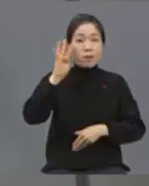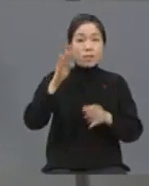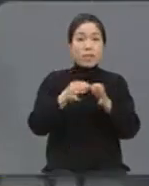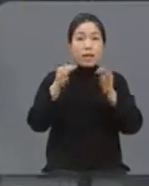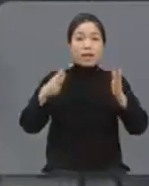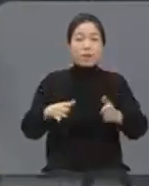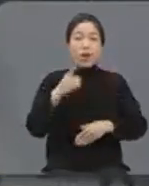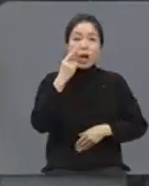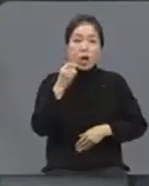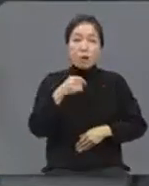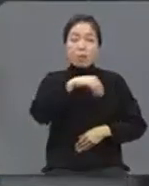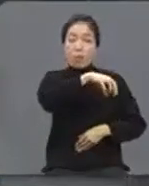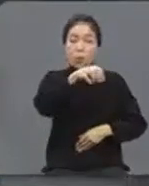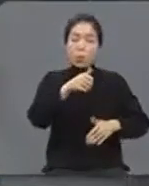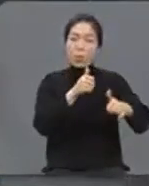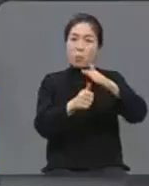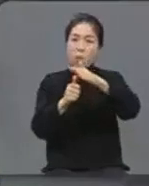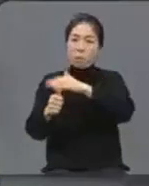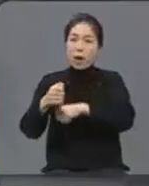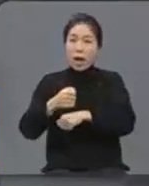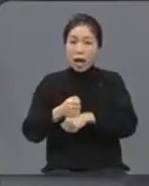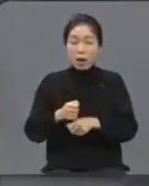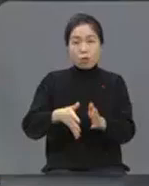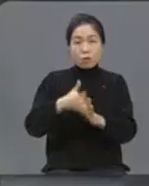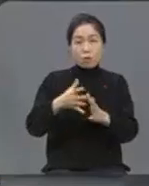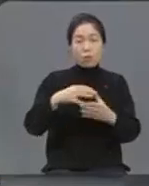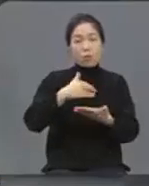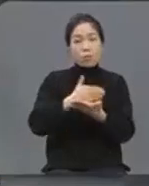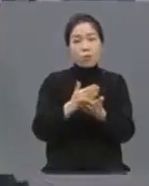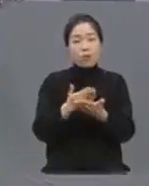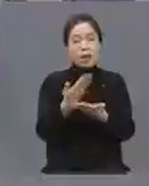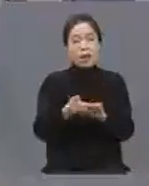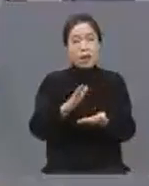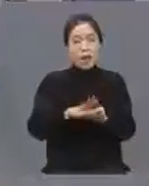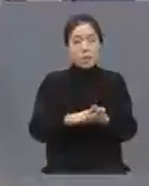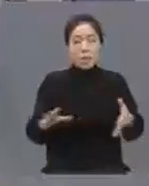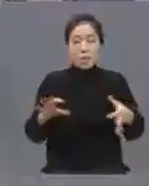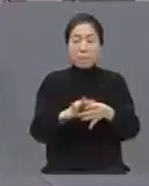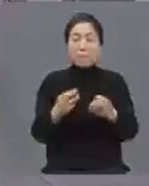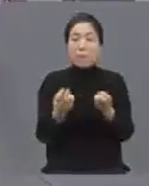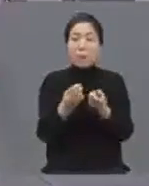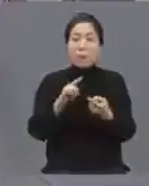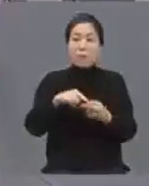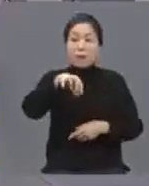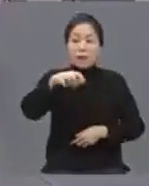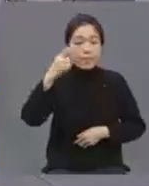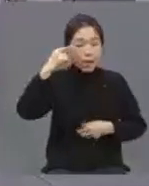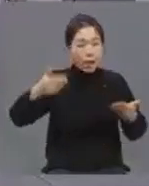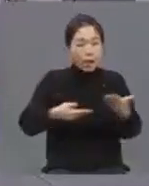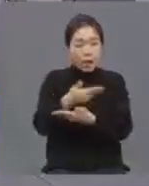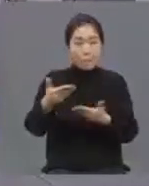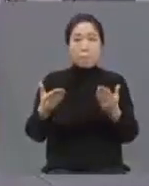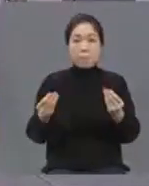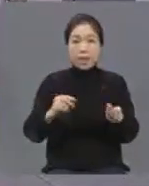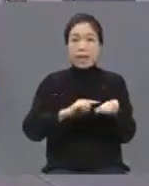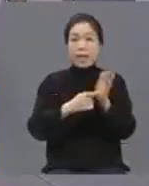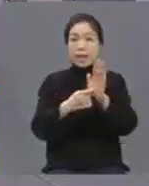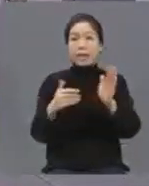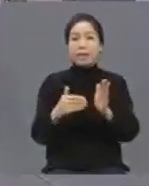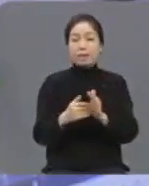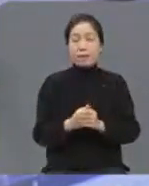일본 도쿄와 요코하마 등을 방문하고 도심 복합 개발 구상과 전목 방안에 대해 현지에서 의견을 나눈 것으로 알려